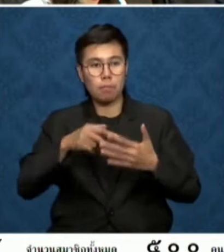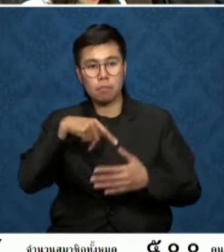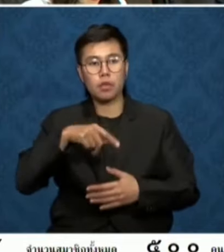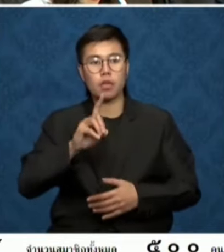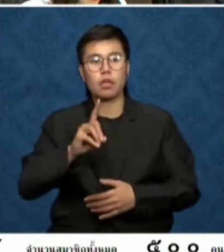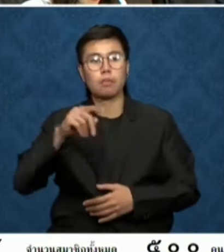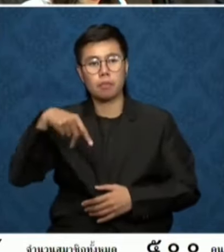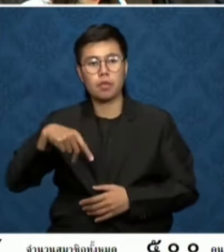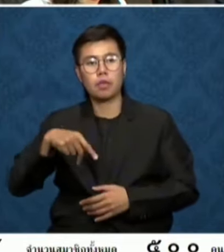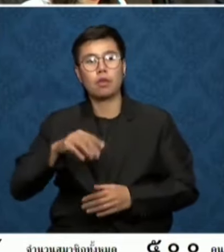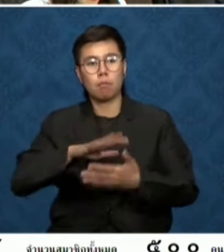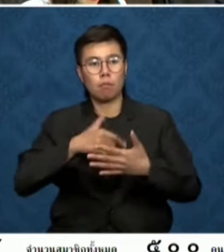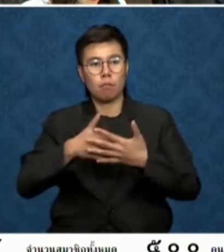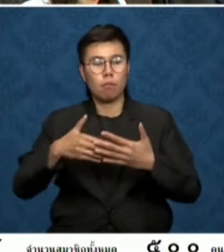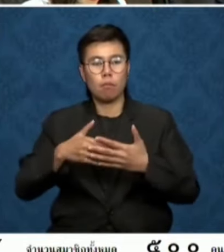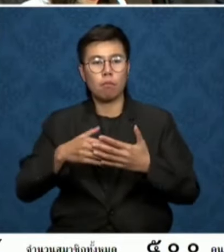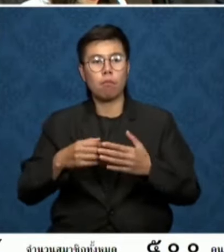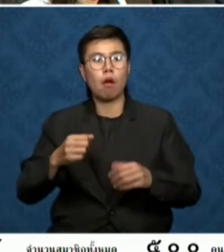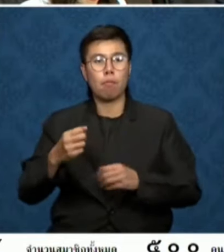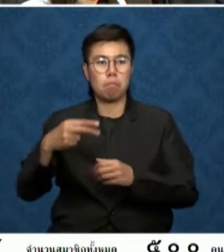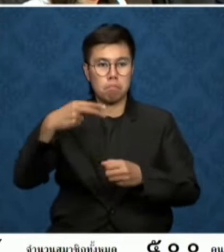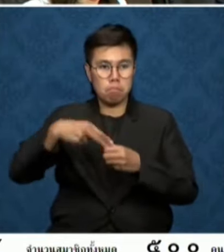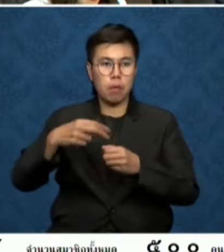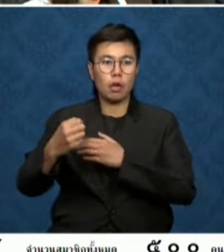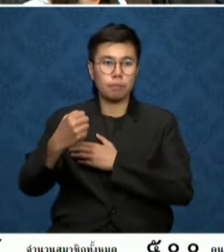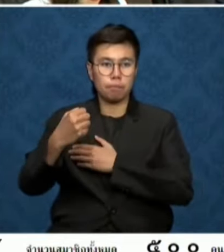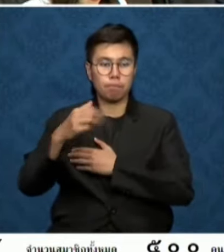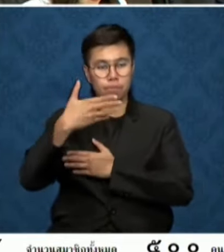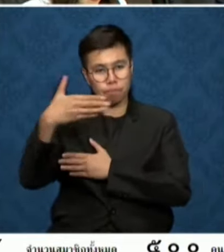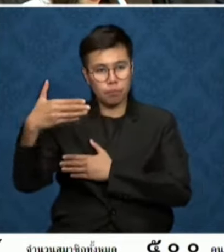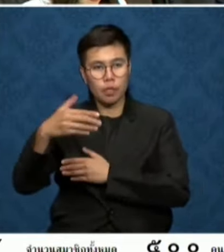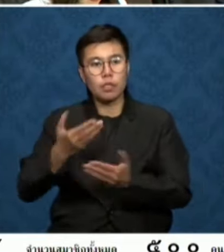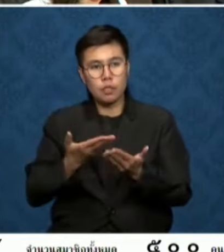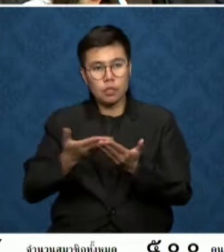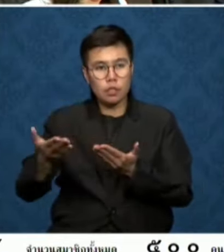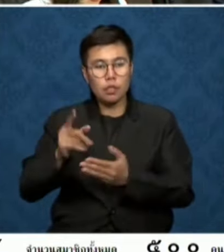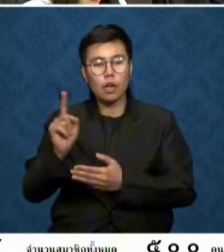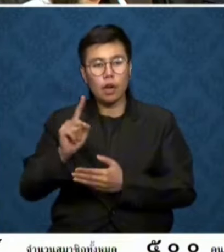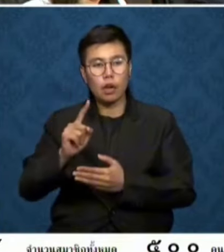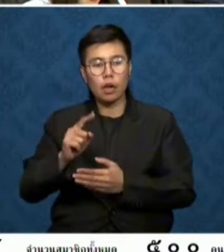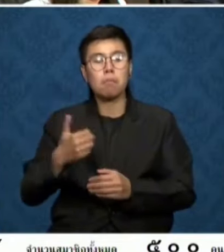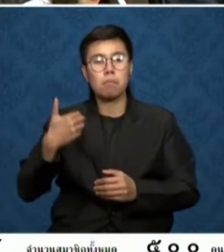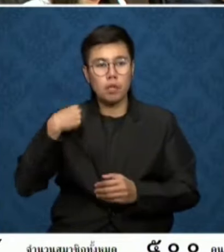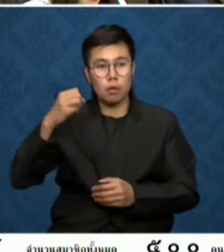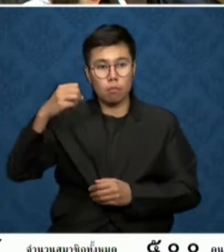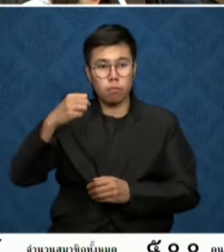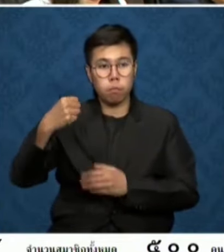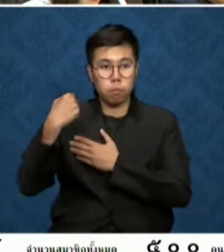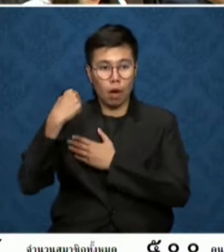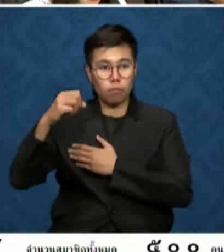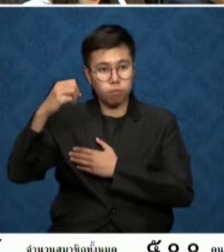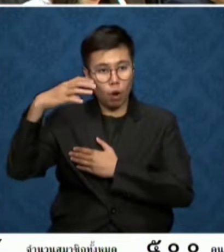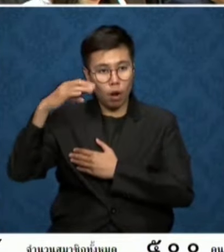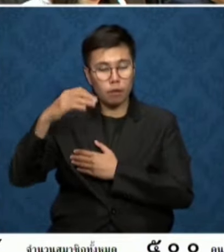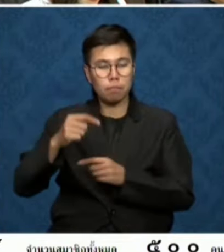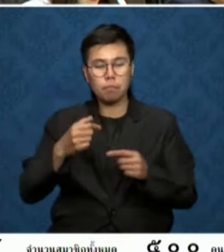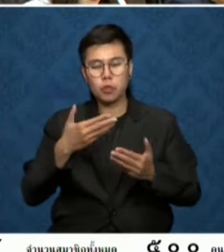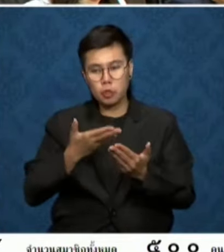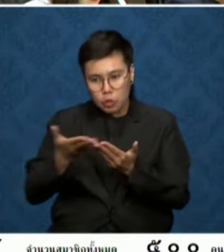ยังไม่มีแผนพลังงานชาติก็ได้มีการอนุมัติแผนการซื้อรับซื้อพลังงานไฟฟ้าอย่างต่อเนื่องค่ะท่านประธ